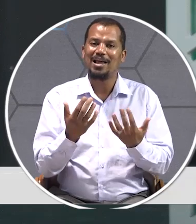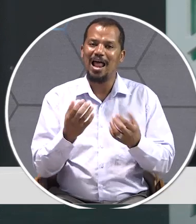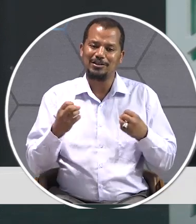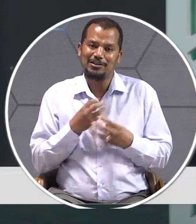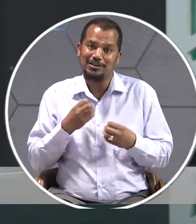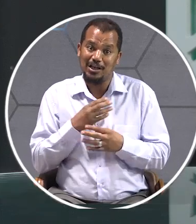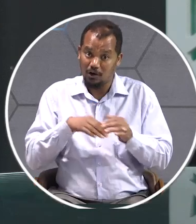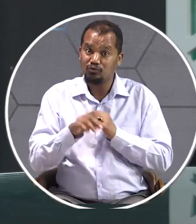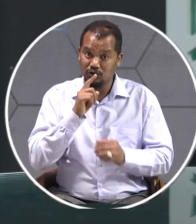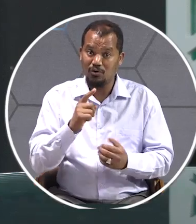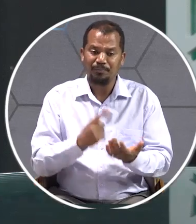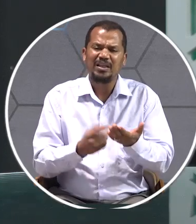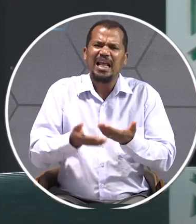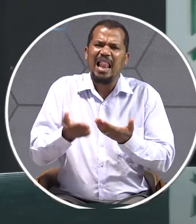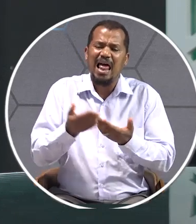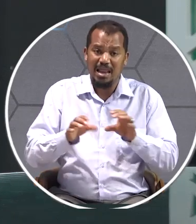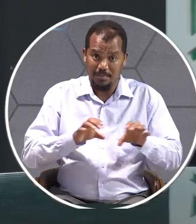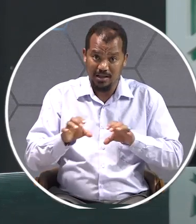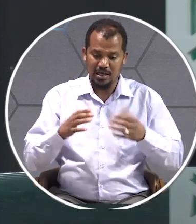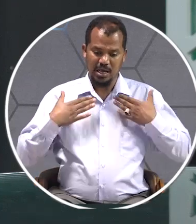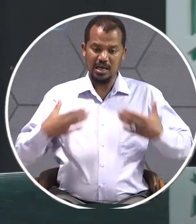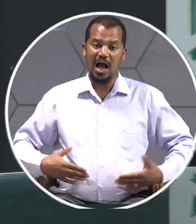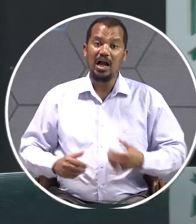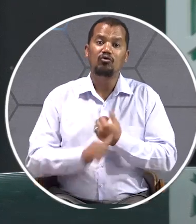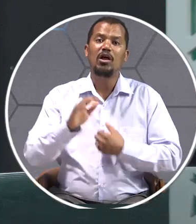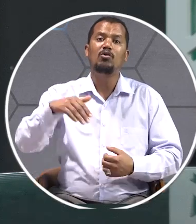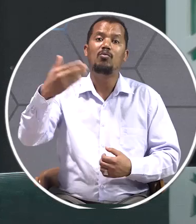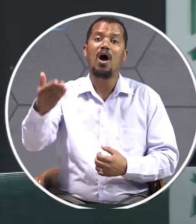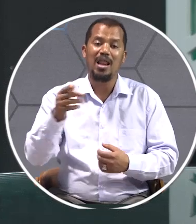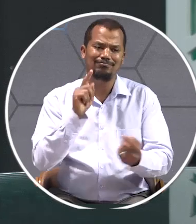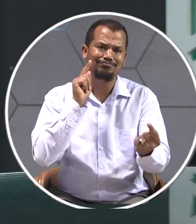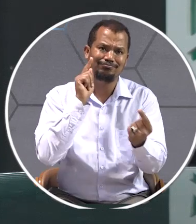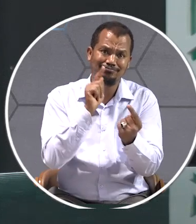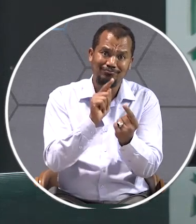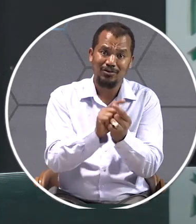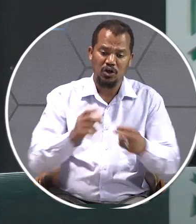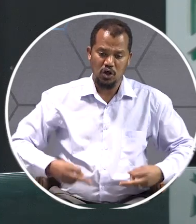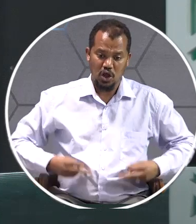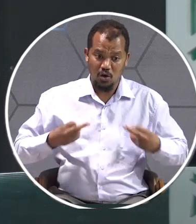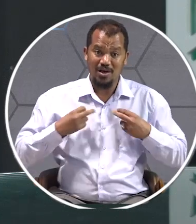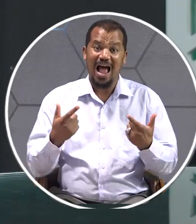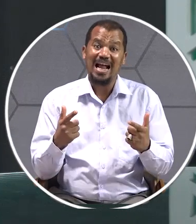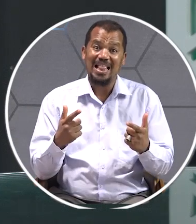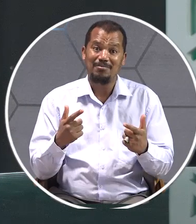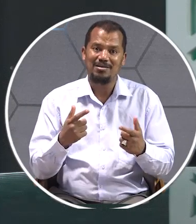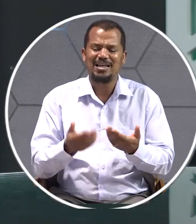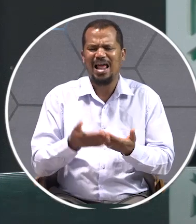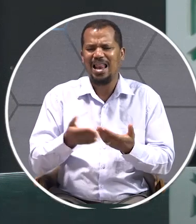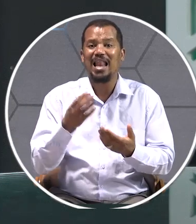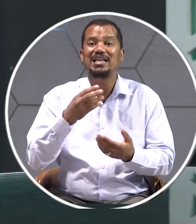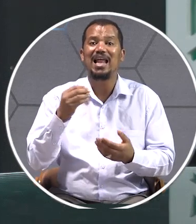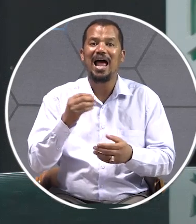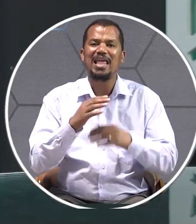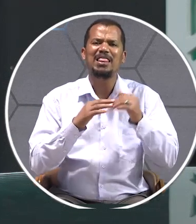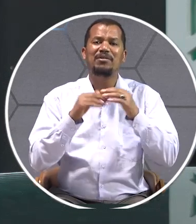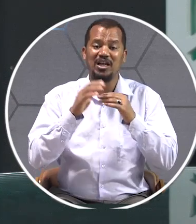ደግሞ ስጋት ውስጥ ነው የሚኖረው። ይህንን ቀላል ለማድረግ ከአካል ጉዳት በኋላ የሚገጥመውን የህይወት አጋጣሚ